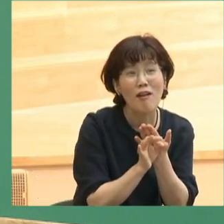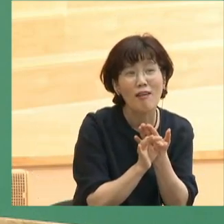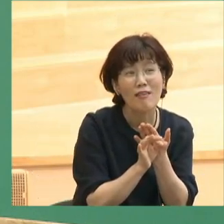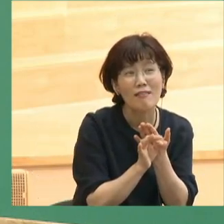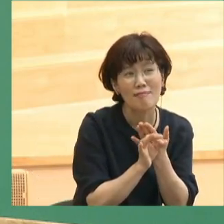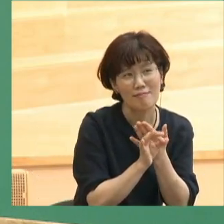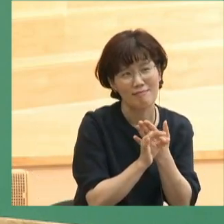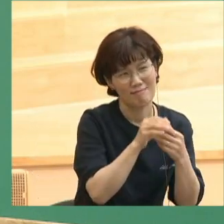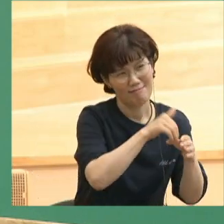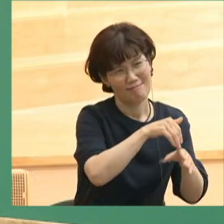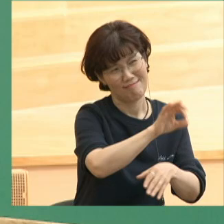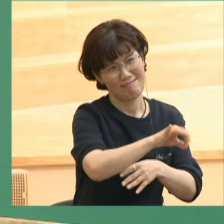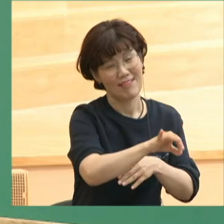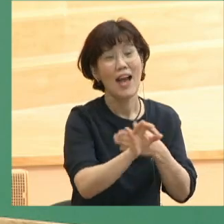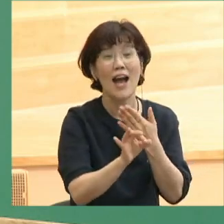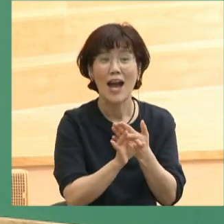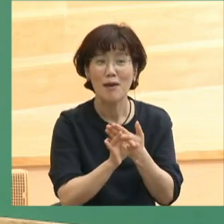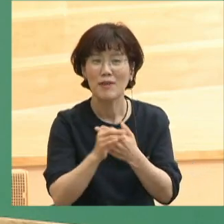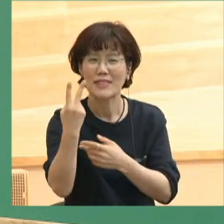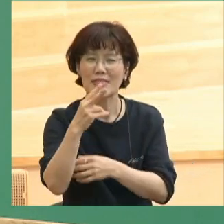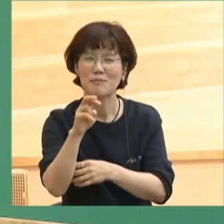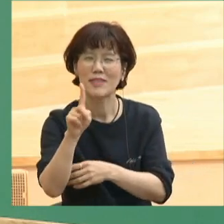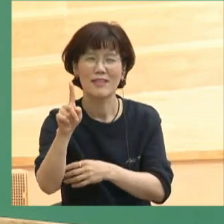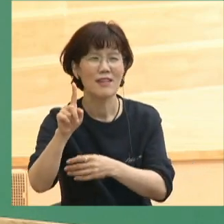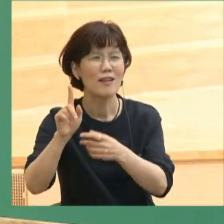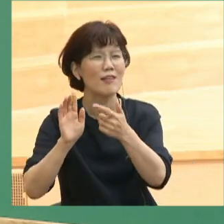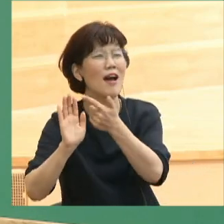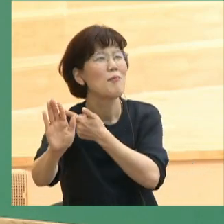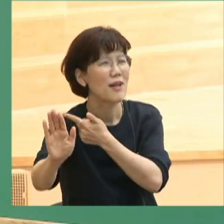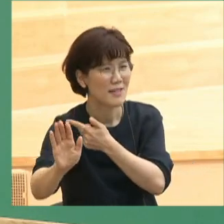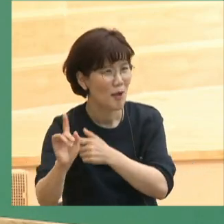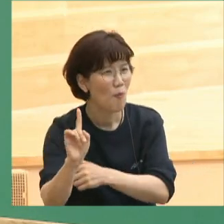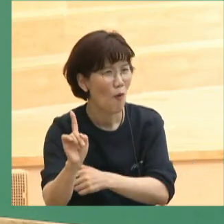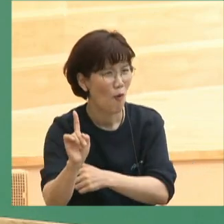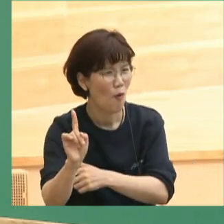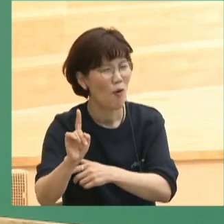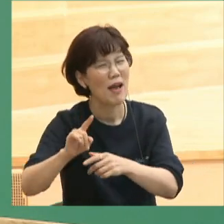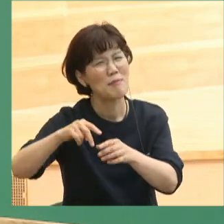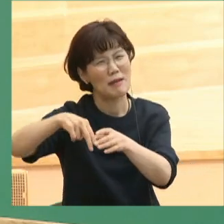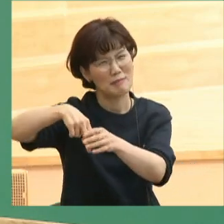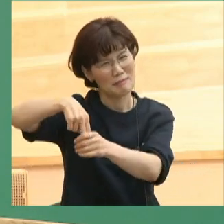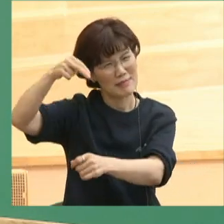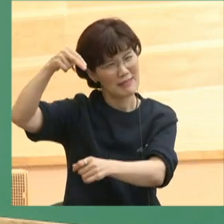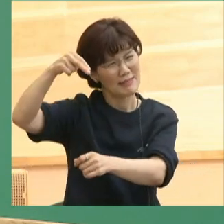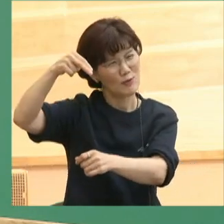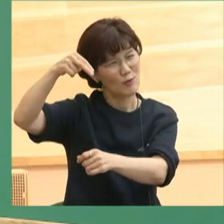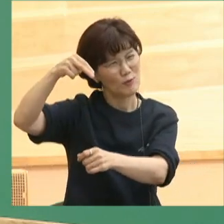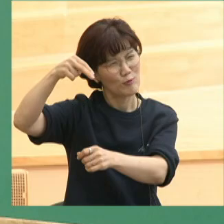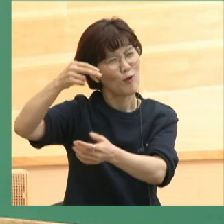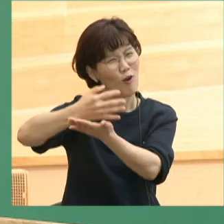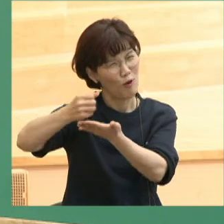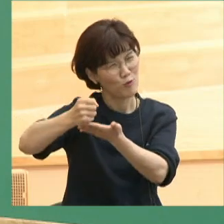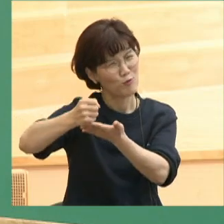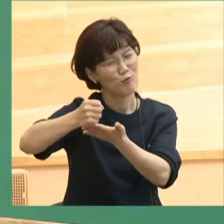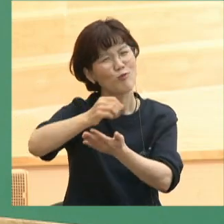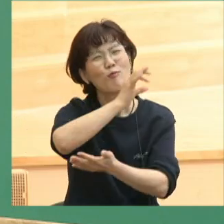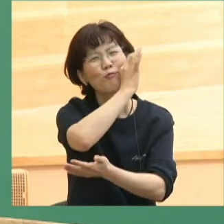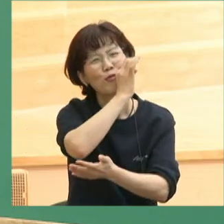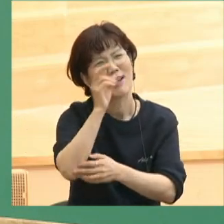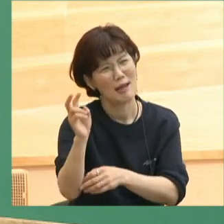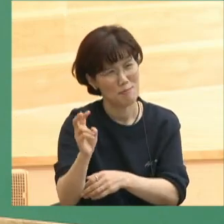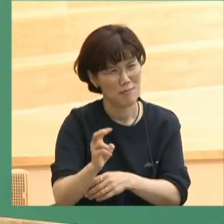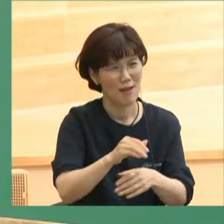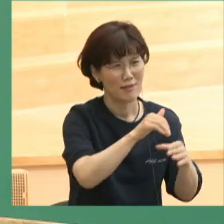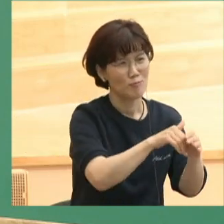변변찮은 것이라면 아마 2021년도 남은 하반기에 여러분은 빈손으로 서로 부끄러워할지도 모르는 거예요. 심지